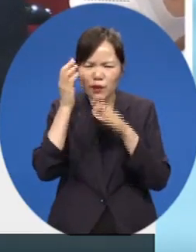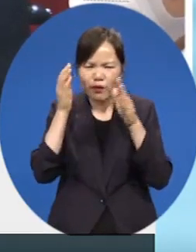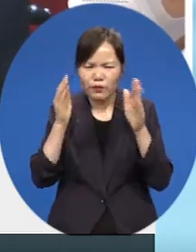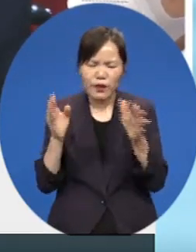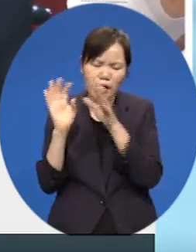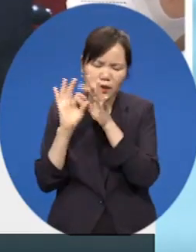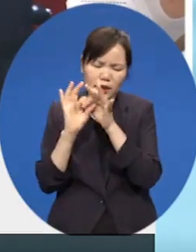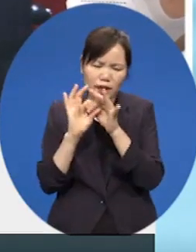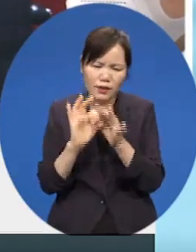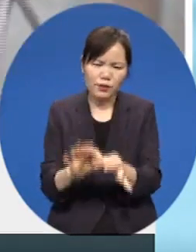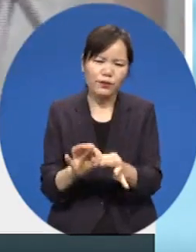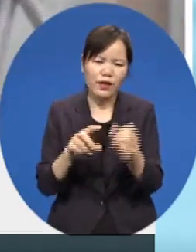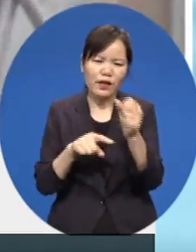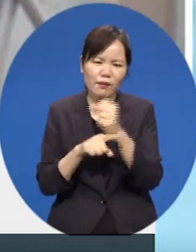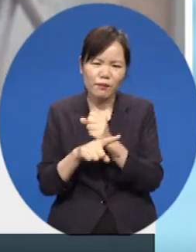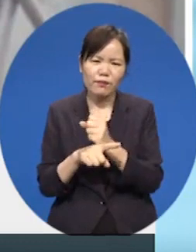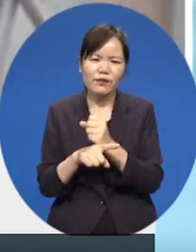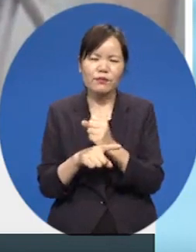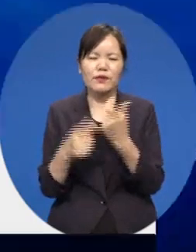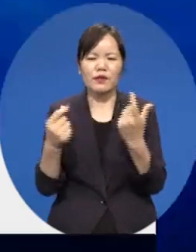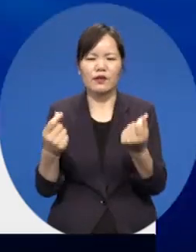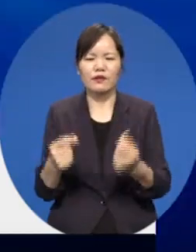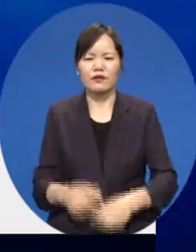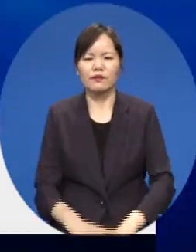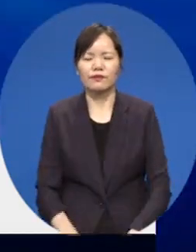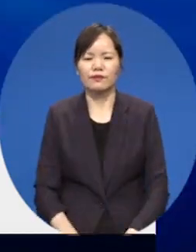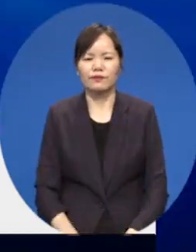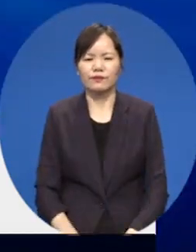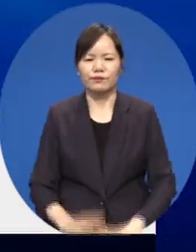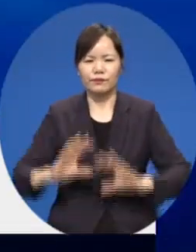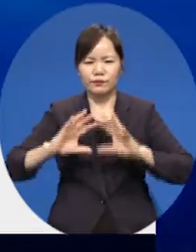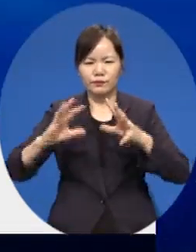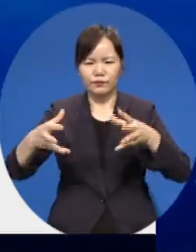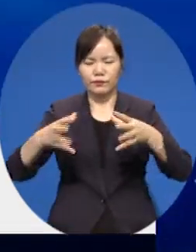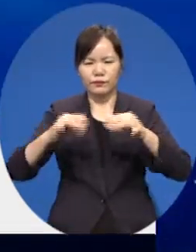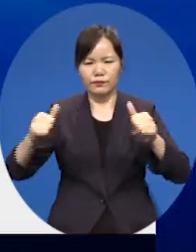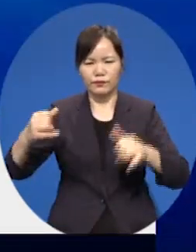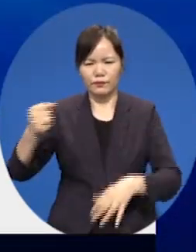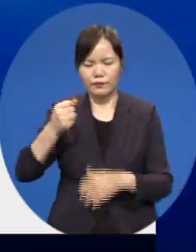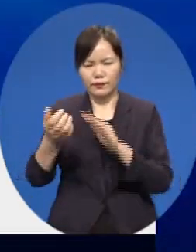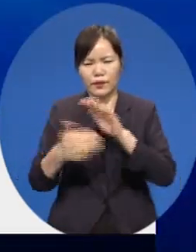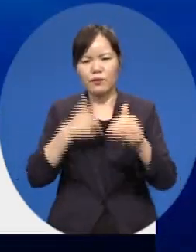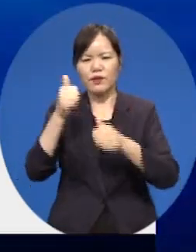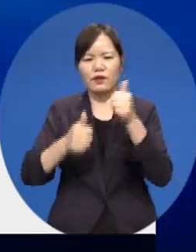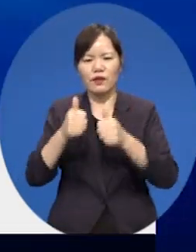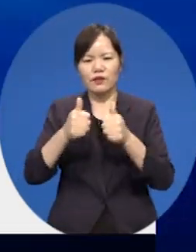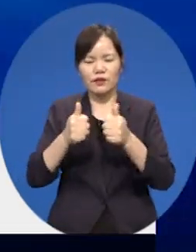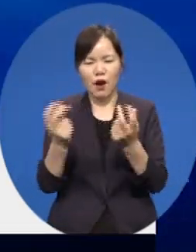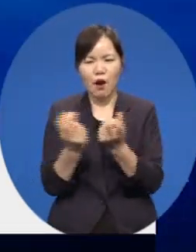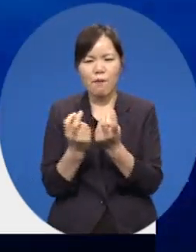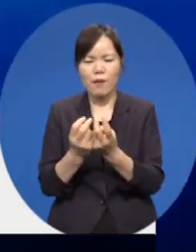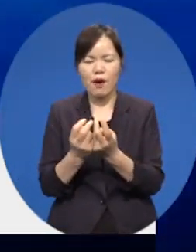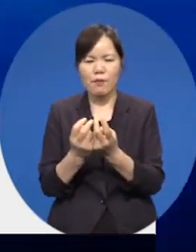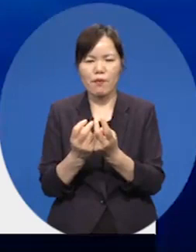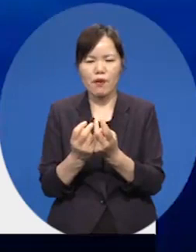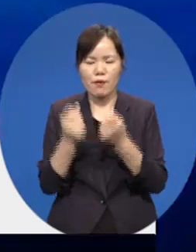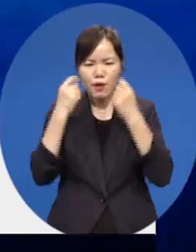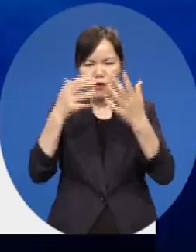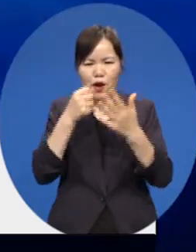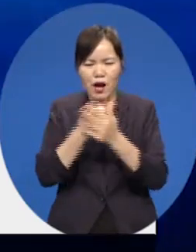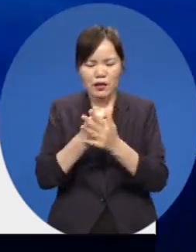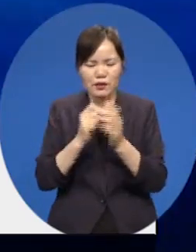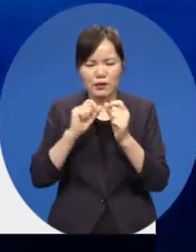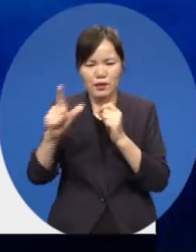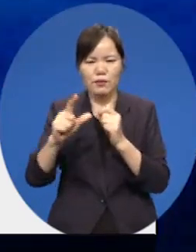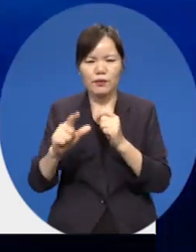있는 것의 본질이다 이렇게 볼 수 있죠. 그렇군요. 이런 것들 국민의힘은 예비 경선 룰을 거의 다 확정을 했습니다. 9월